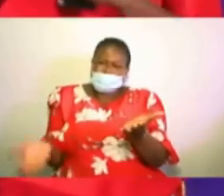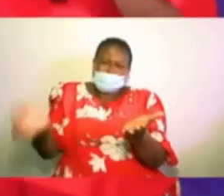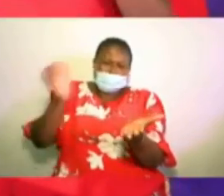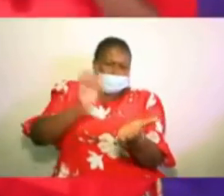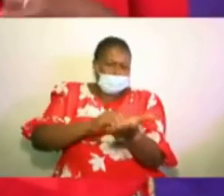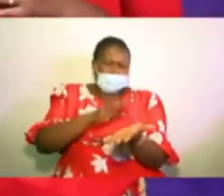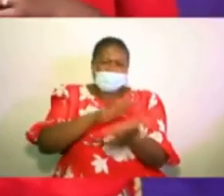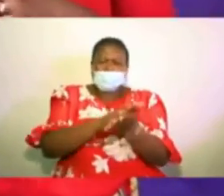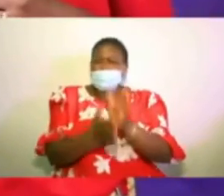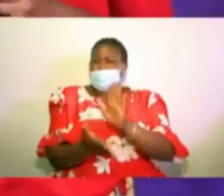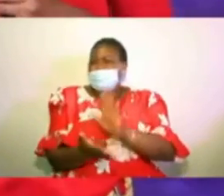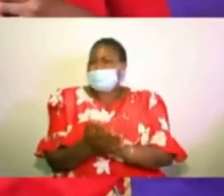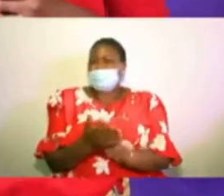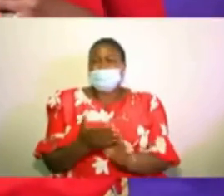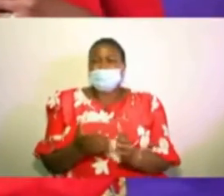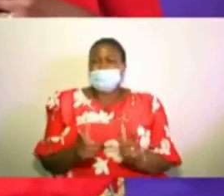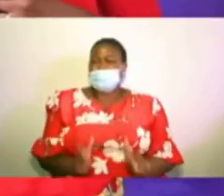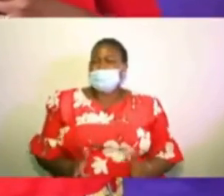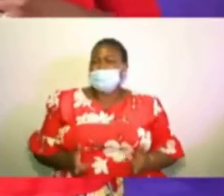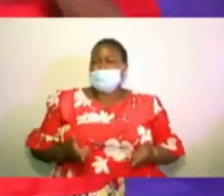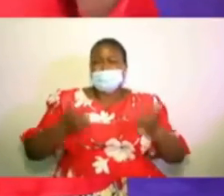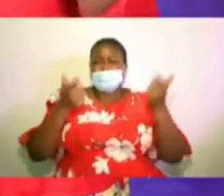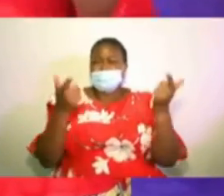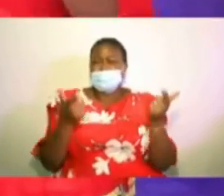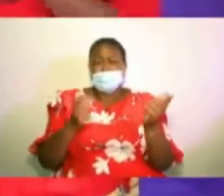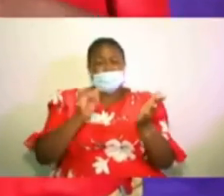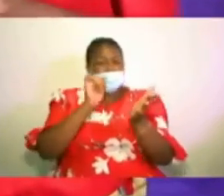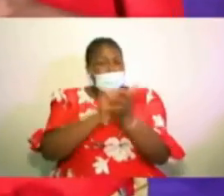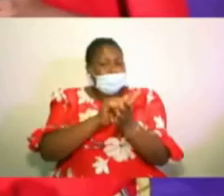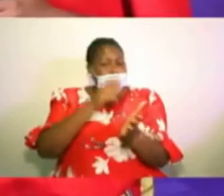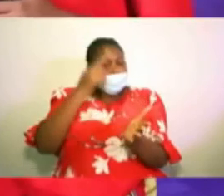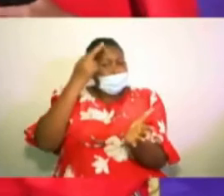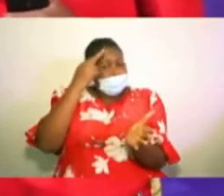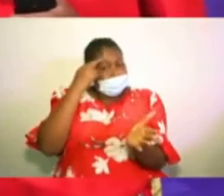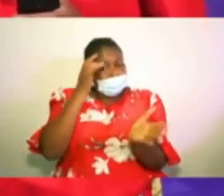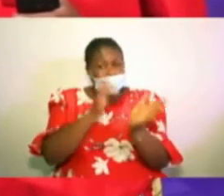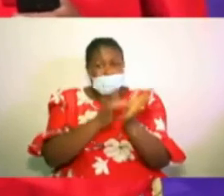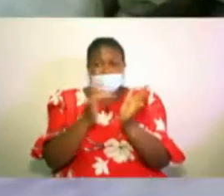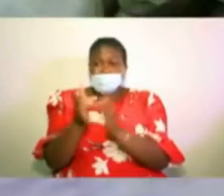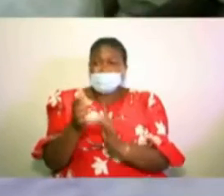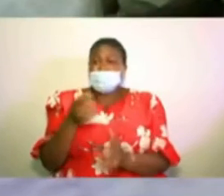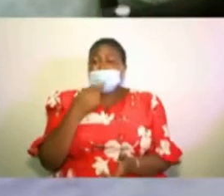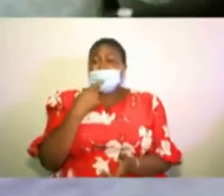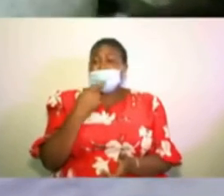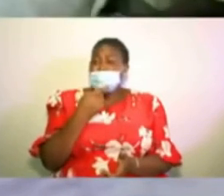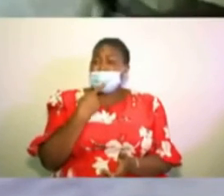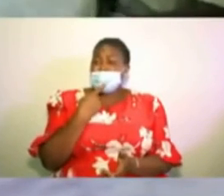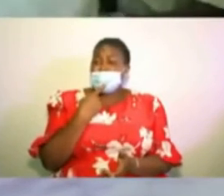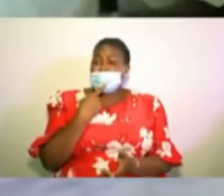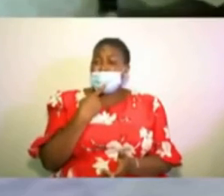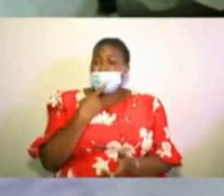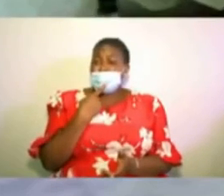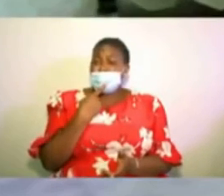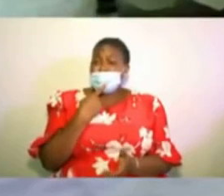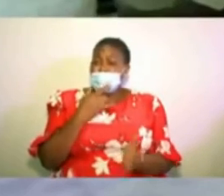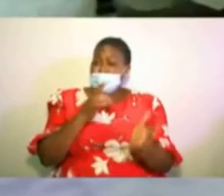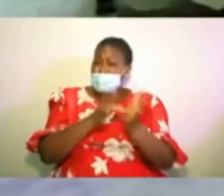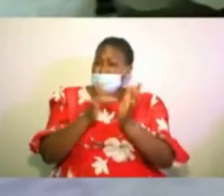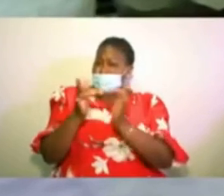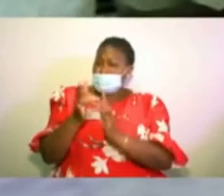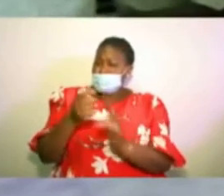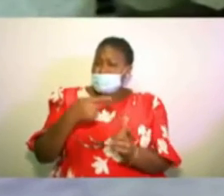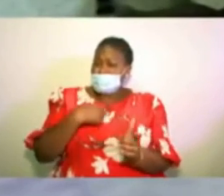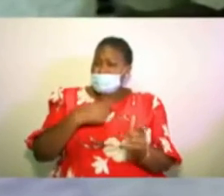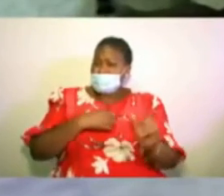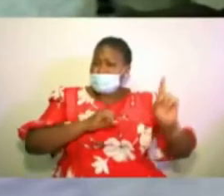un être vivant. And that is what Jesus said. Et c'est ce que Jésus a dit. When Jesus said that I will build my